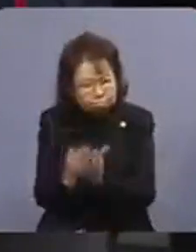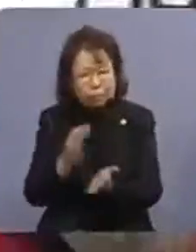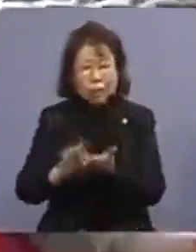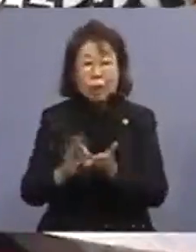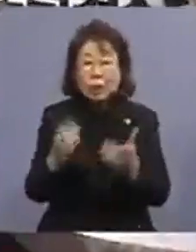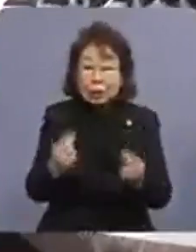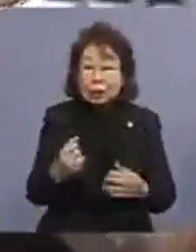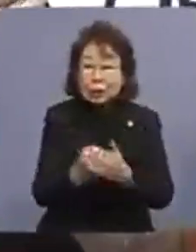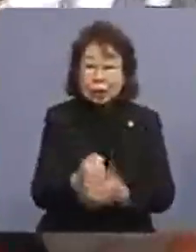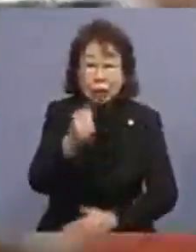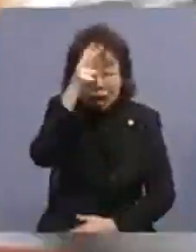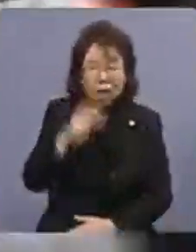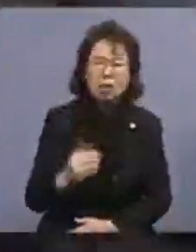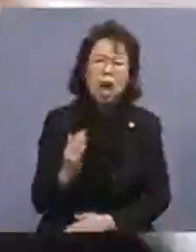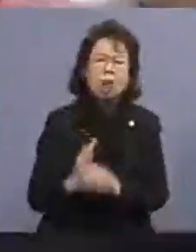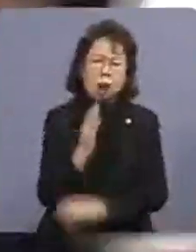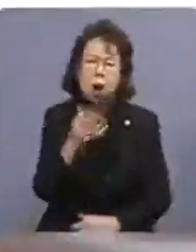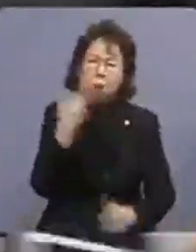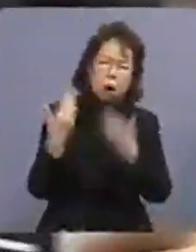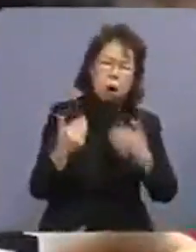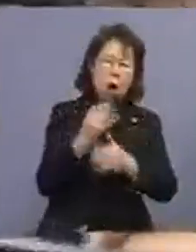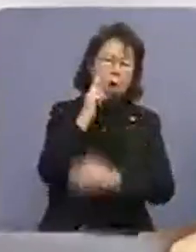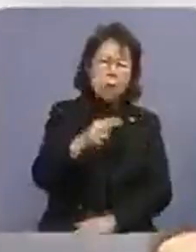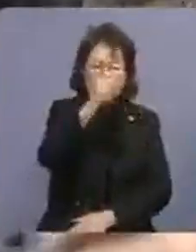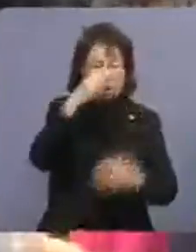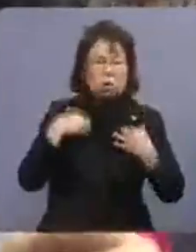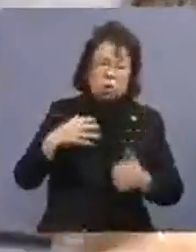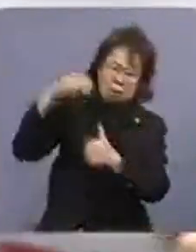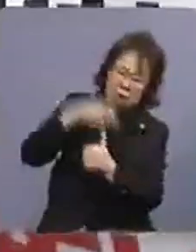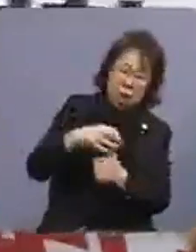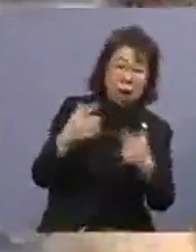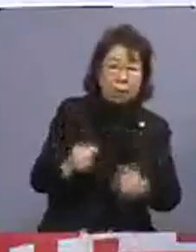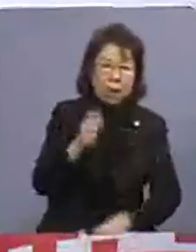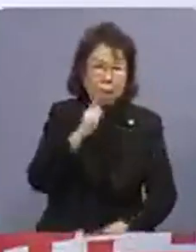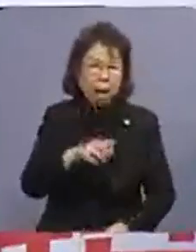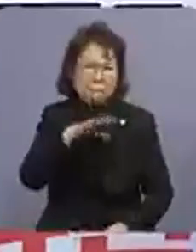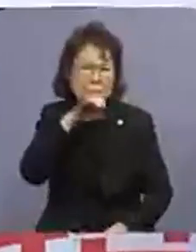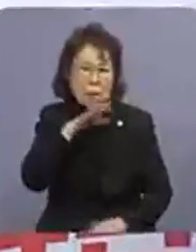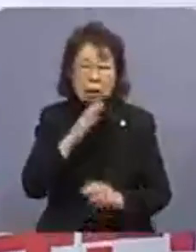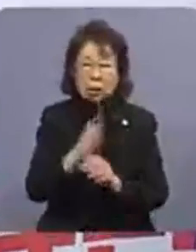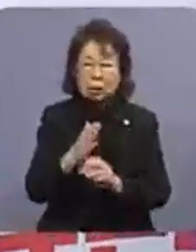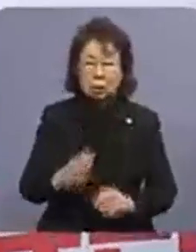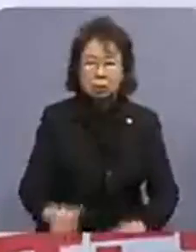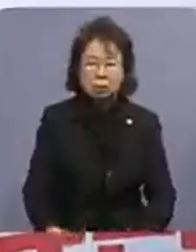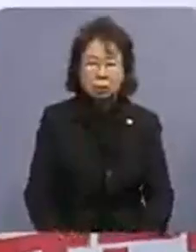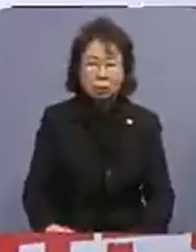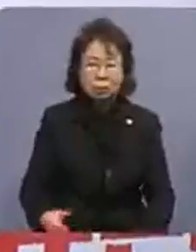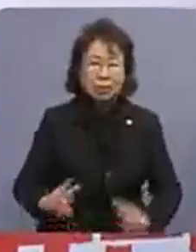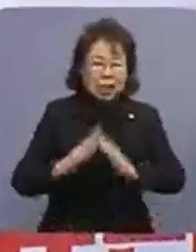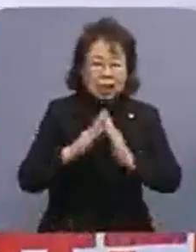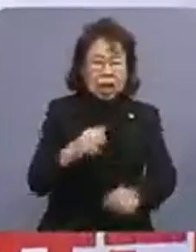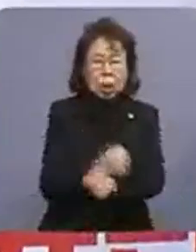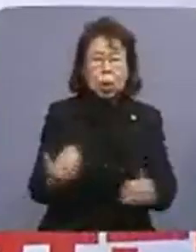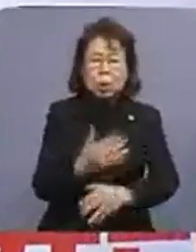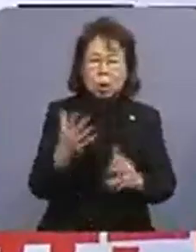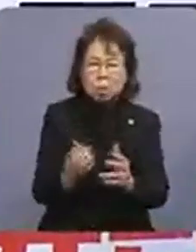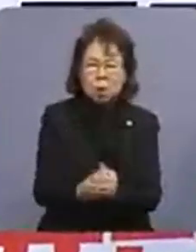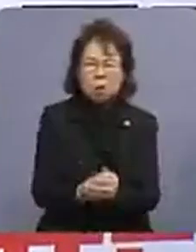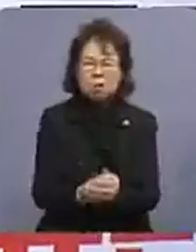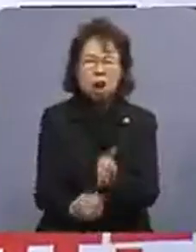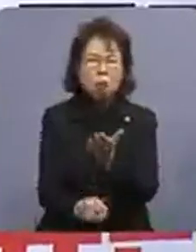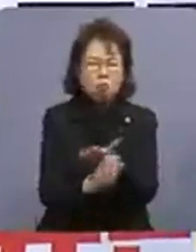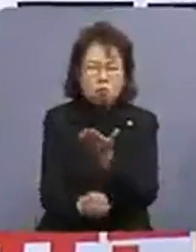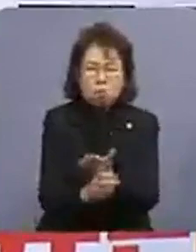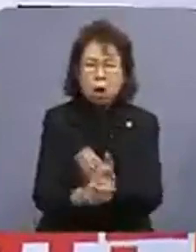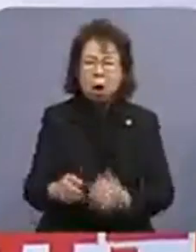있다며 경찰의 무리한 수사이자 정부의 노조 탄압이라고 주장했습니다. 건설노조의 부패다,